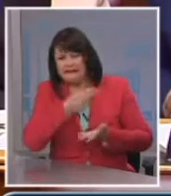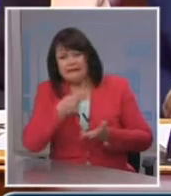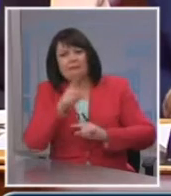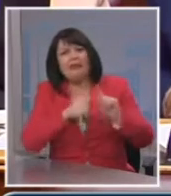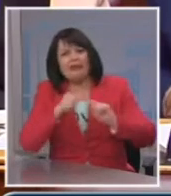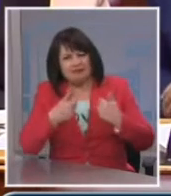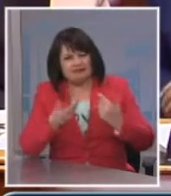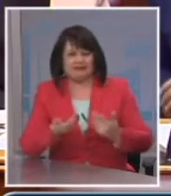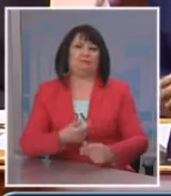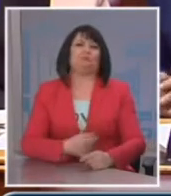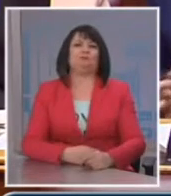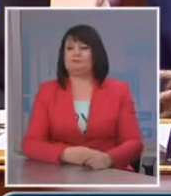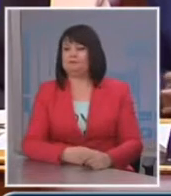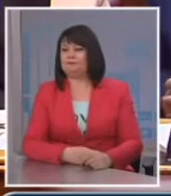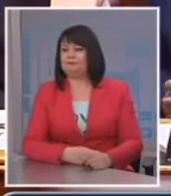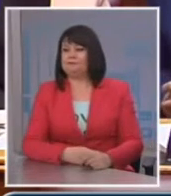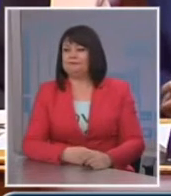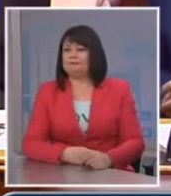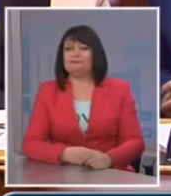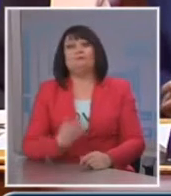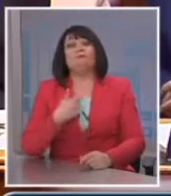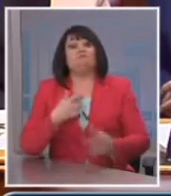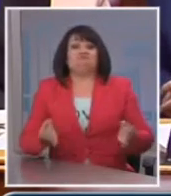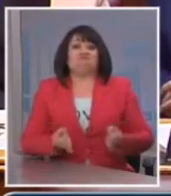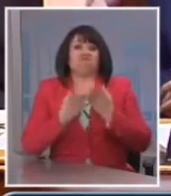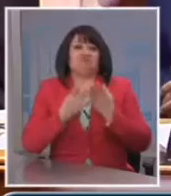Όπως ξέρετε, έτυχα...